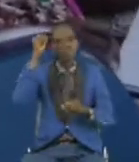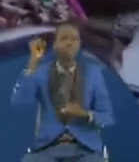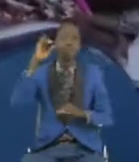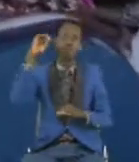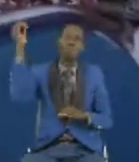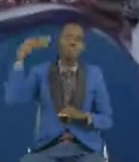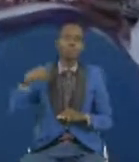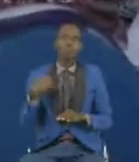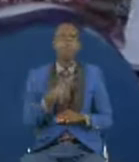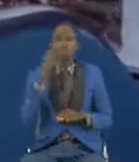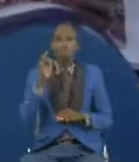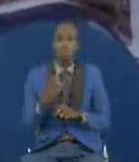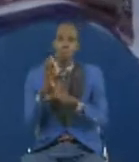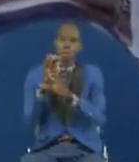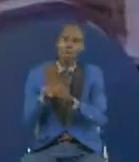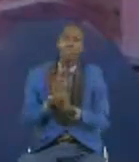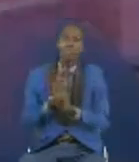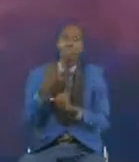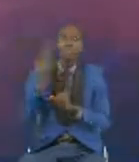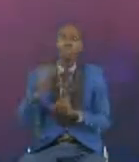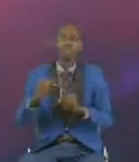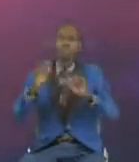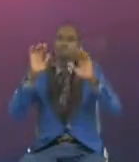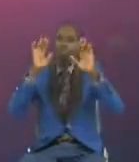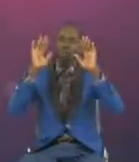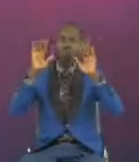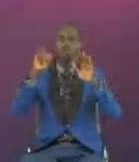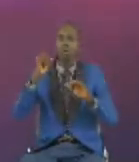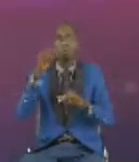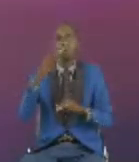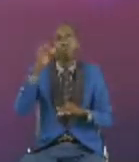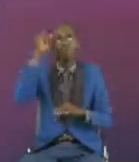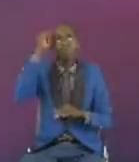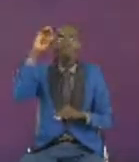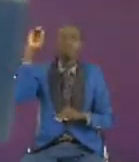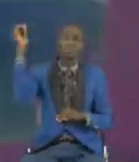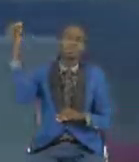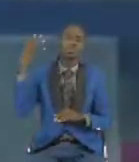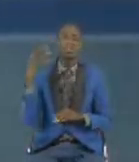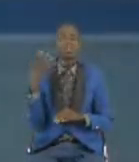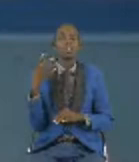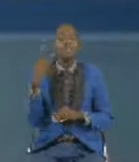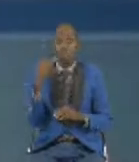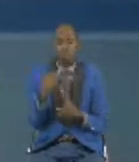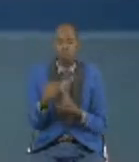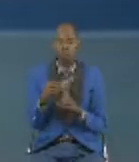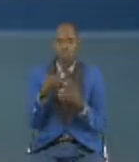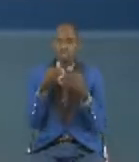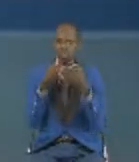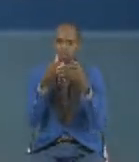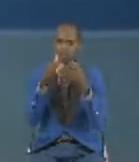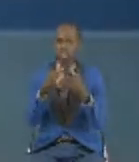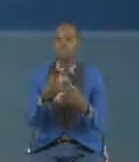devons posséder les merveilles de sa grâce. La parole conduit aux merveilles.